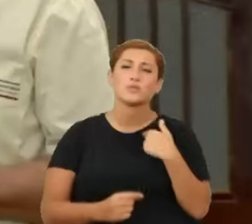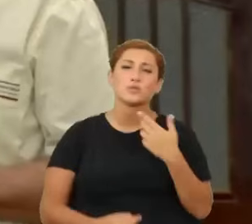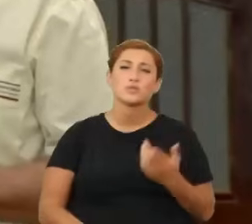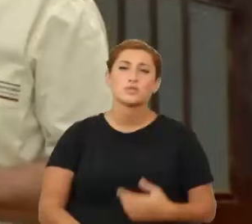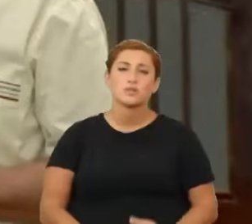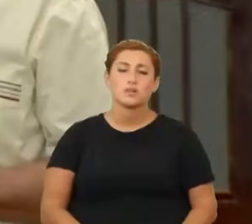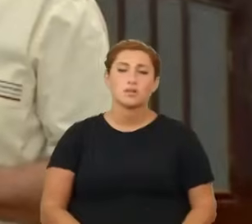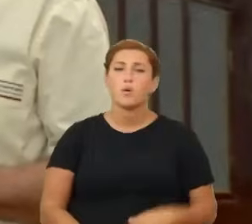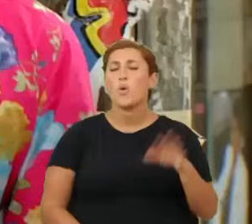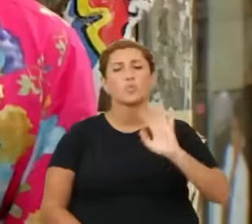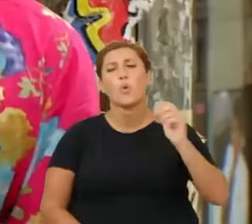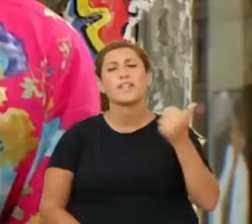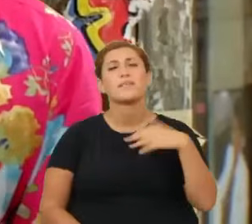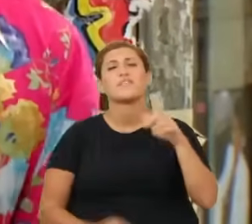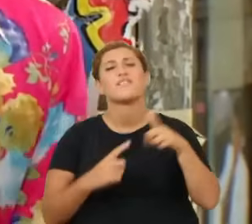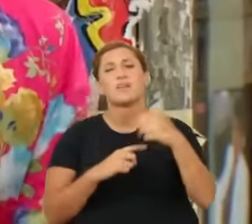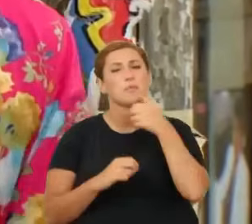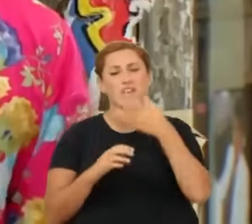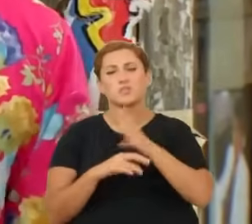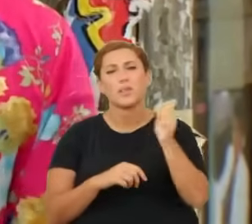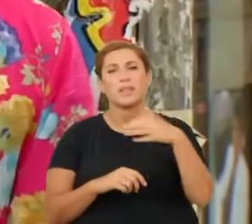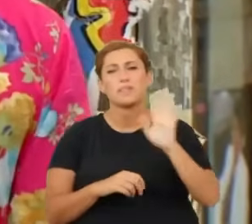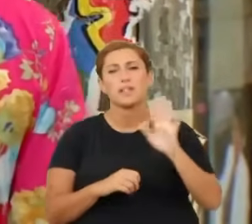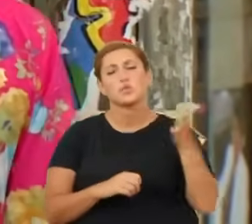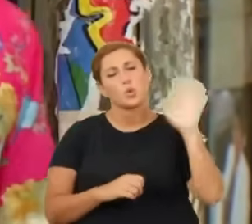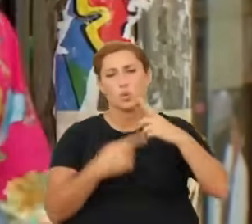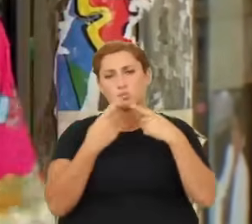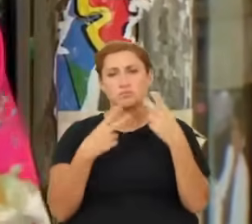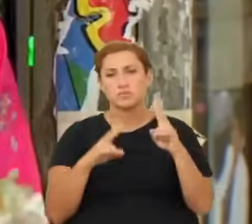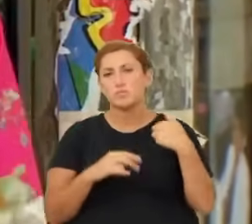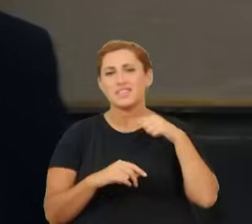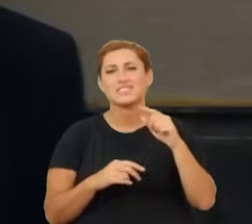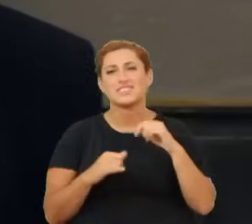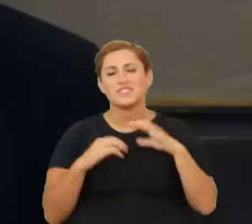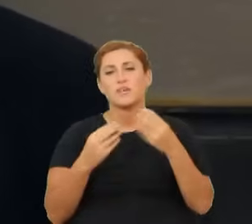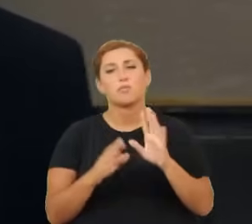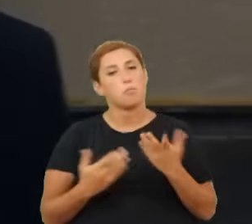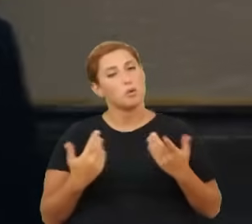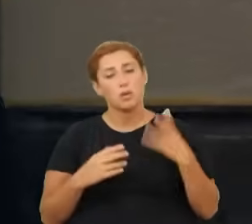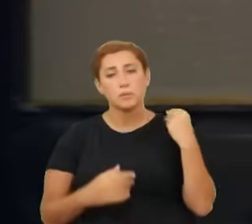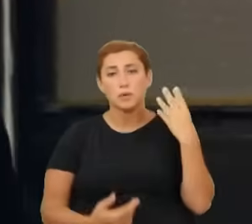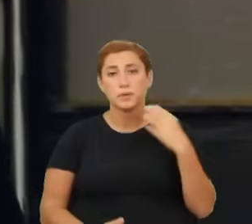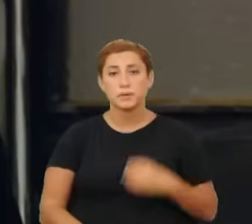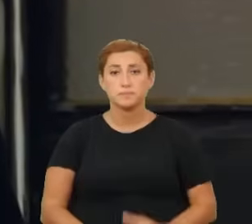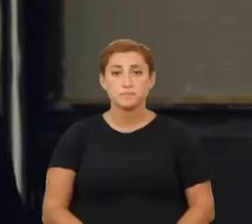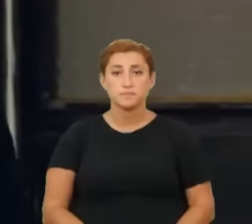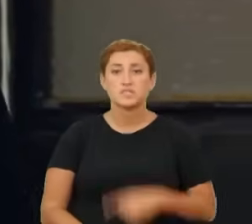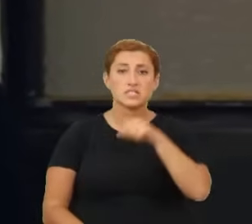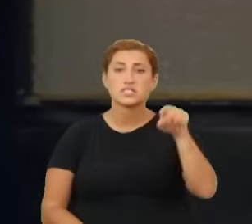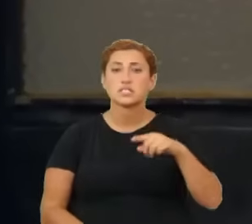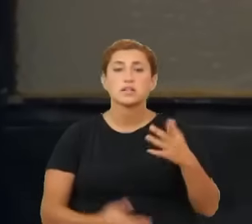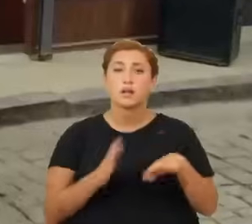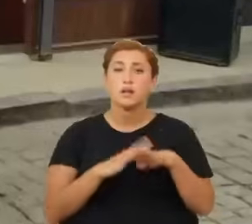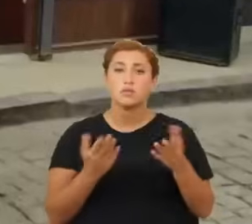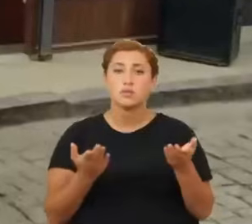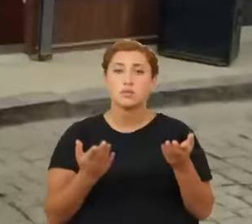sen? Ha, yok, önemli değil Fehmi baba. Gerçekten önemli değil. Yani sonra da konuşabiliriz, ben şey yapmayayım. Anladım. Siz nereden